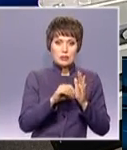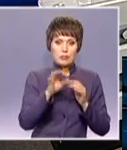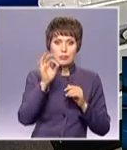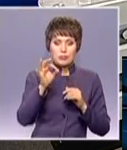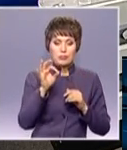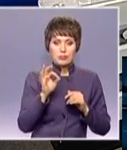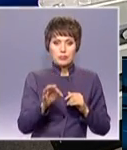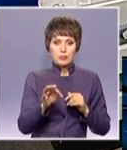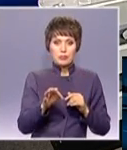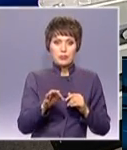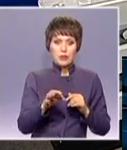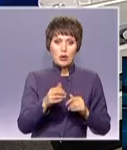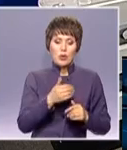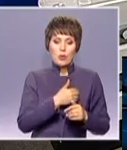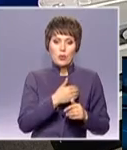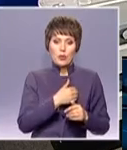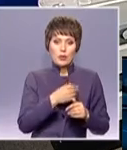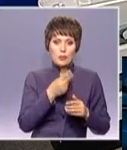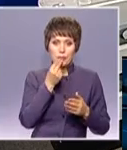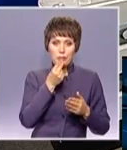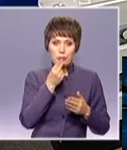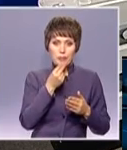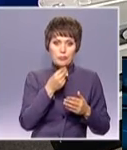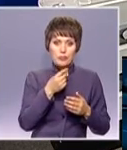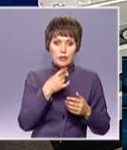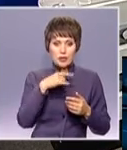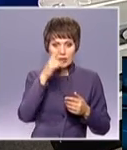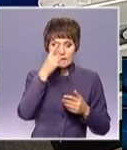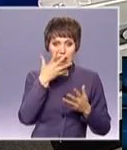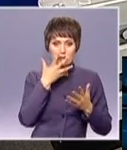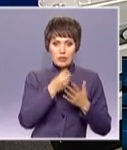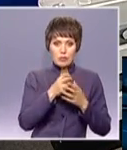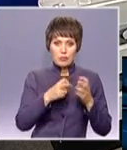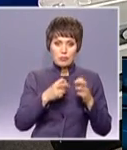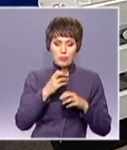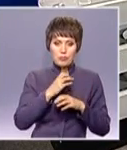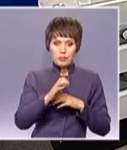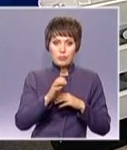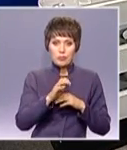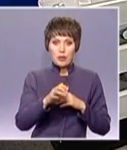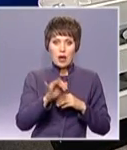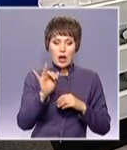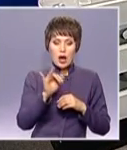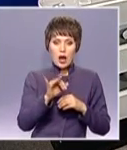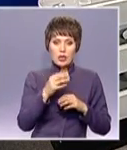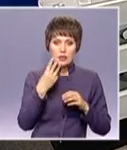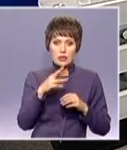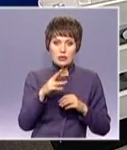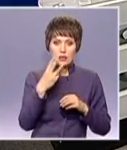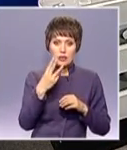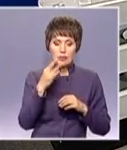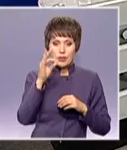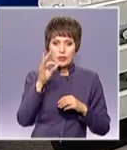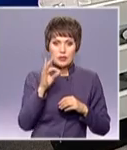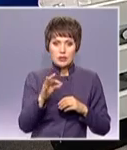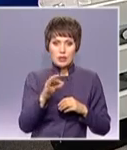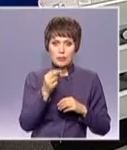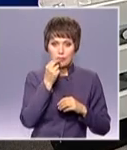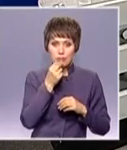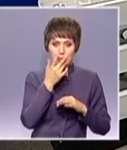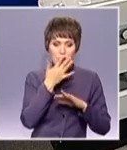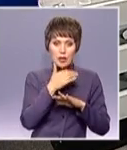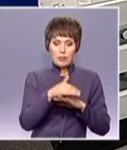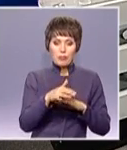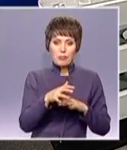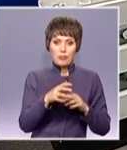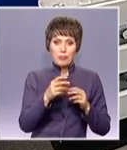66% предпочитают продукты отечественного производства. И 33% продукцию